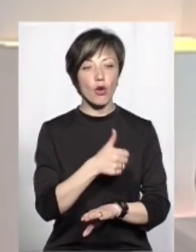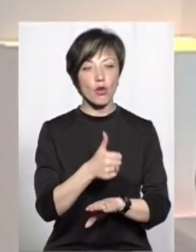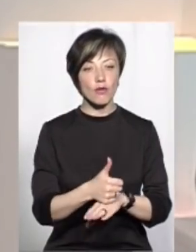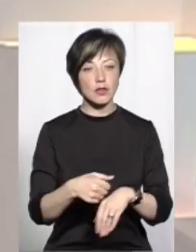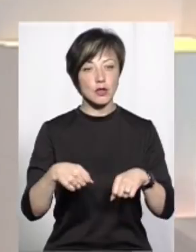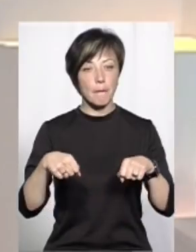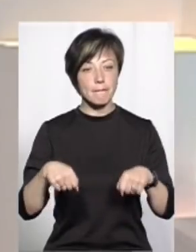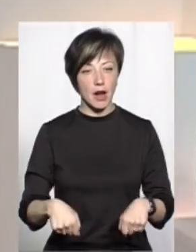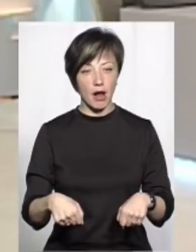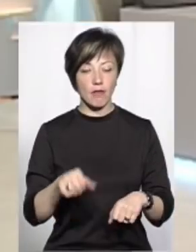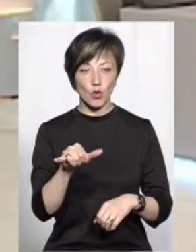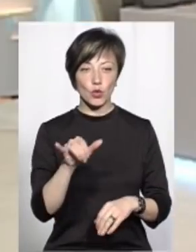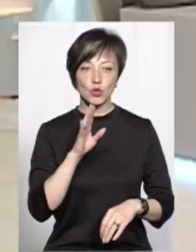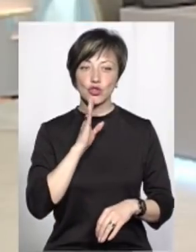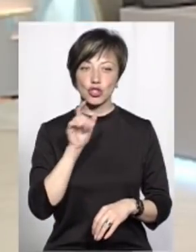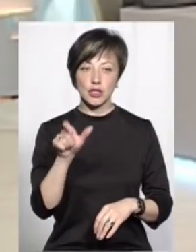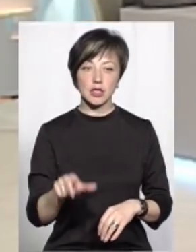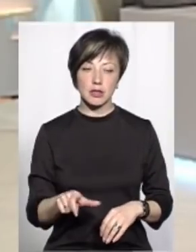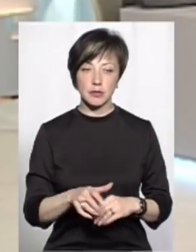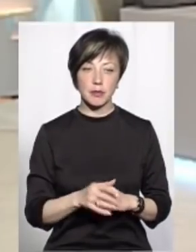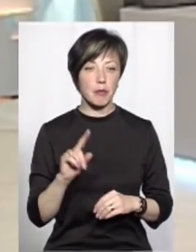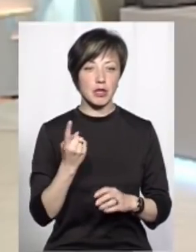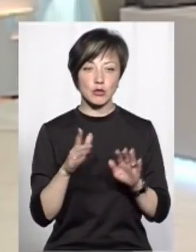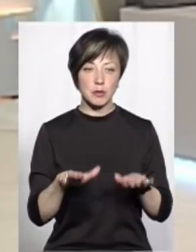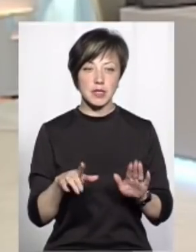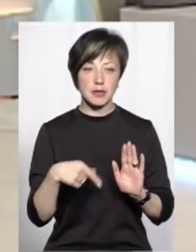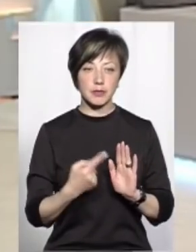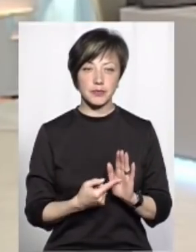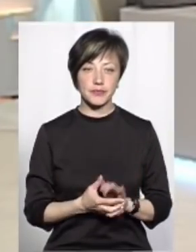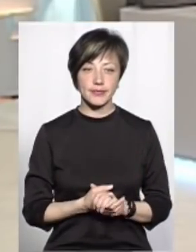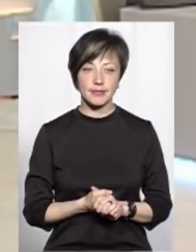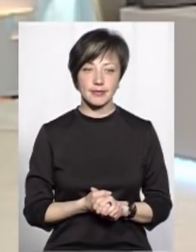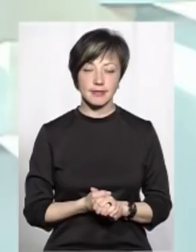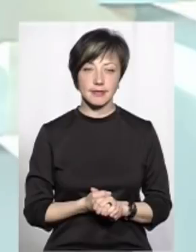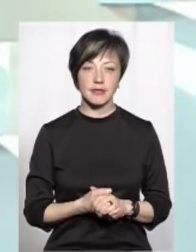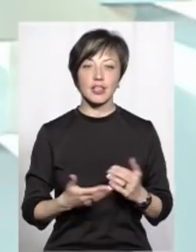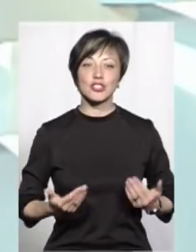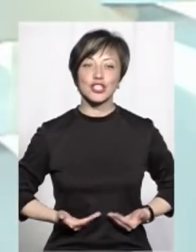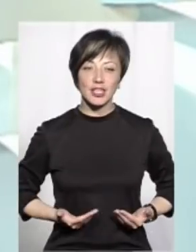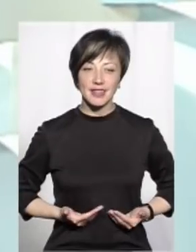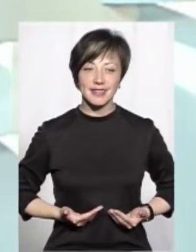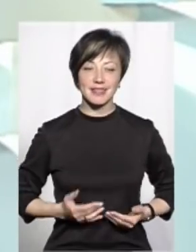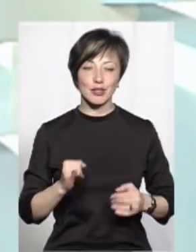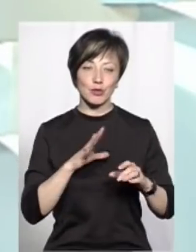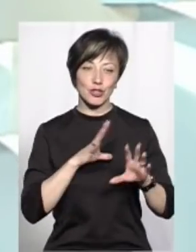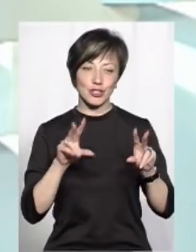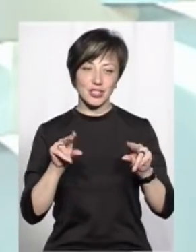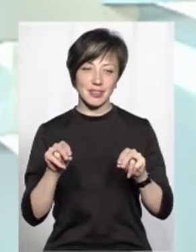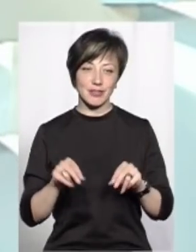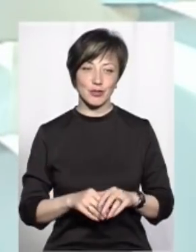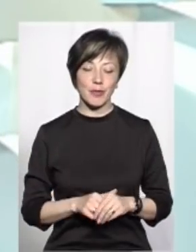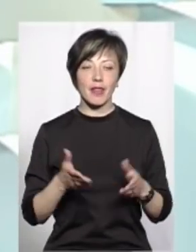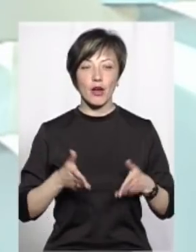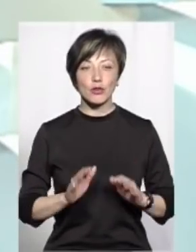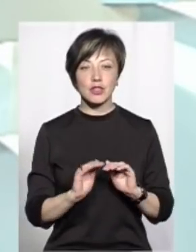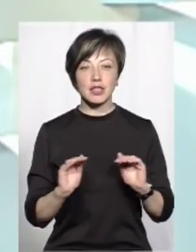найголовніше право у жінки? От на самому першому місці. Жити і бути щасливою,